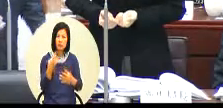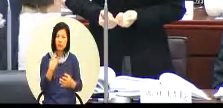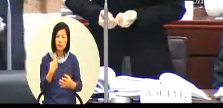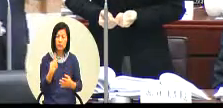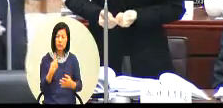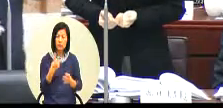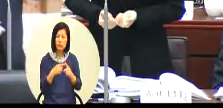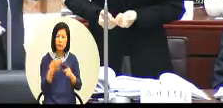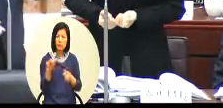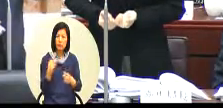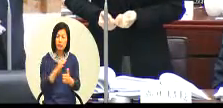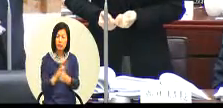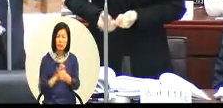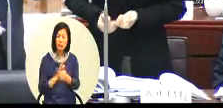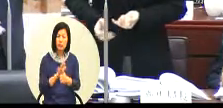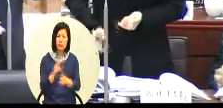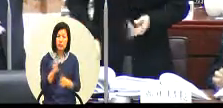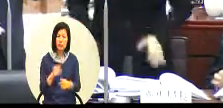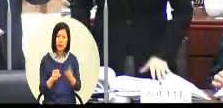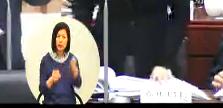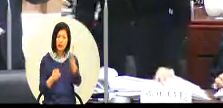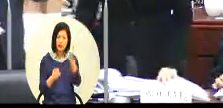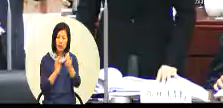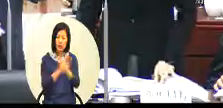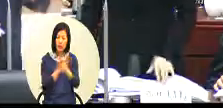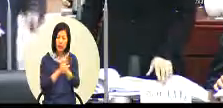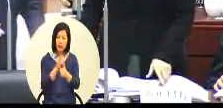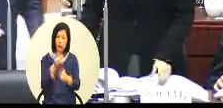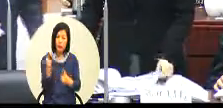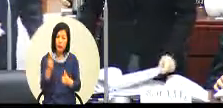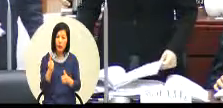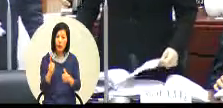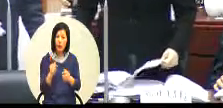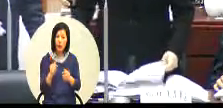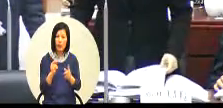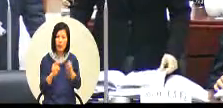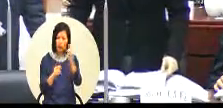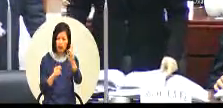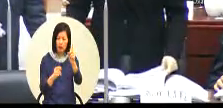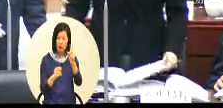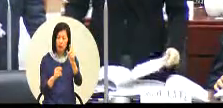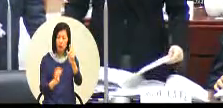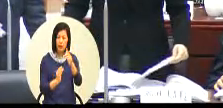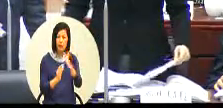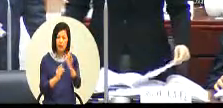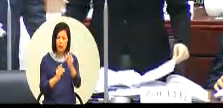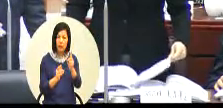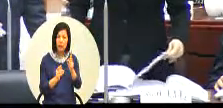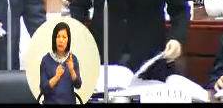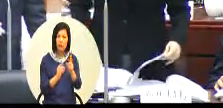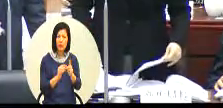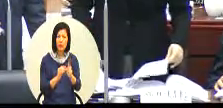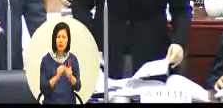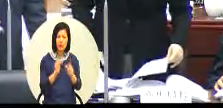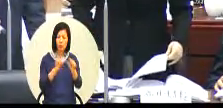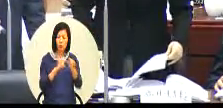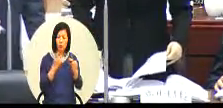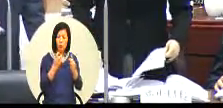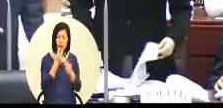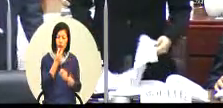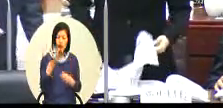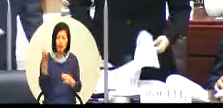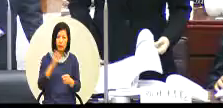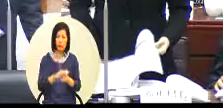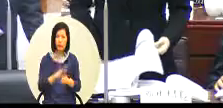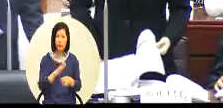人员一个照顾员还是两个还是三个？ 至少一个，而且但是那个中央会补助。